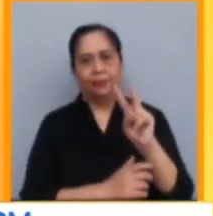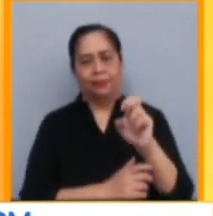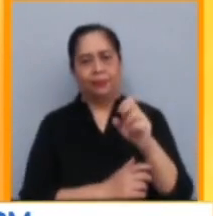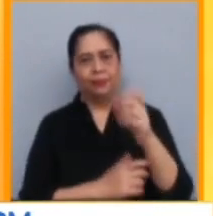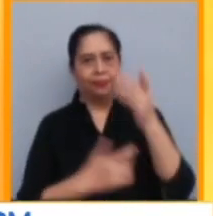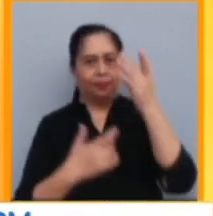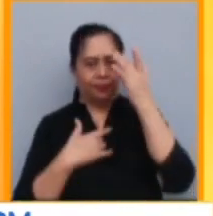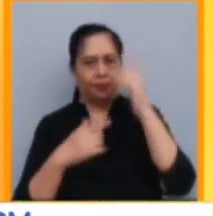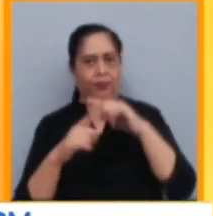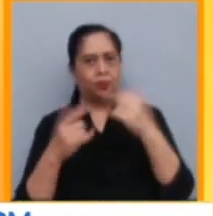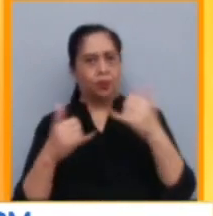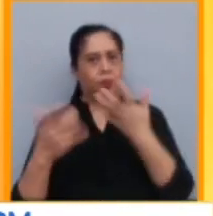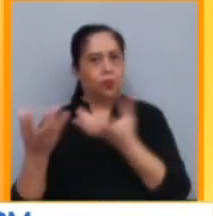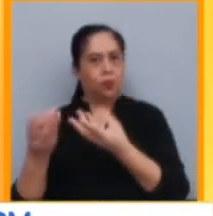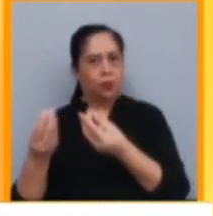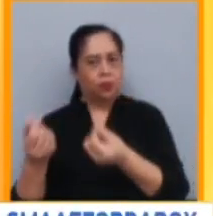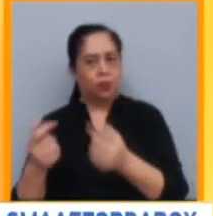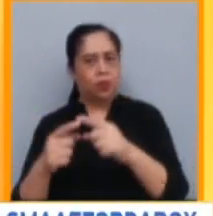nasa